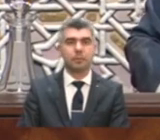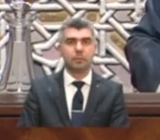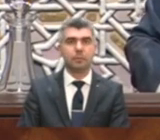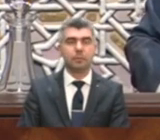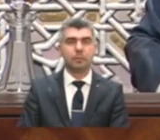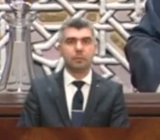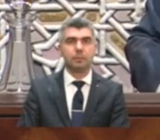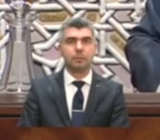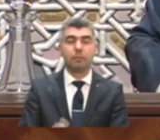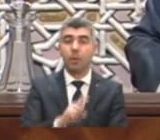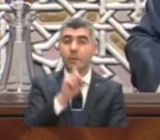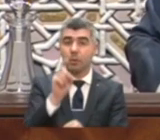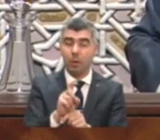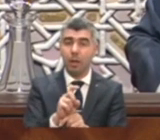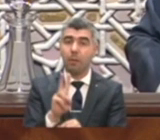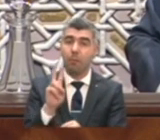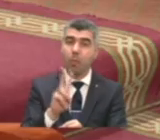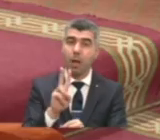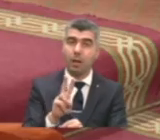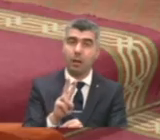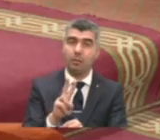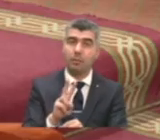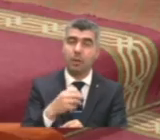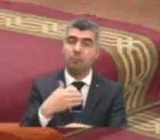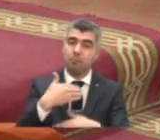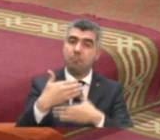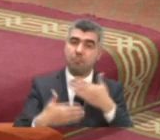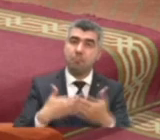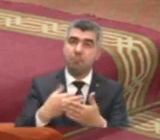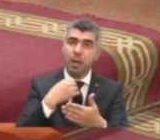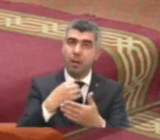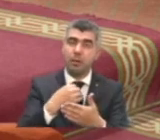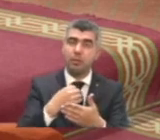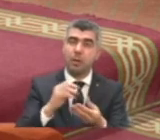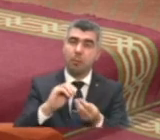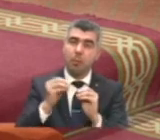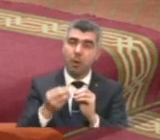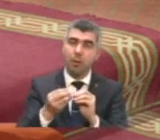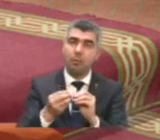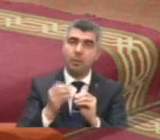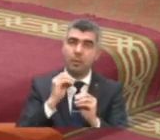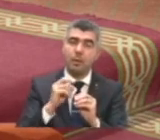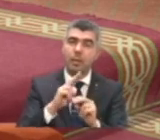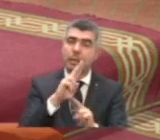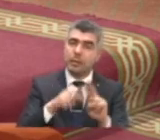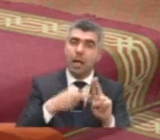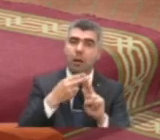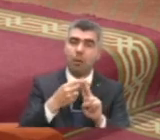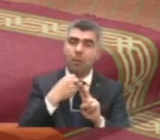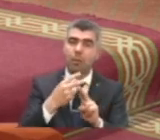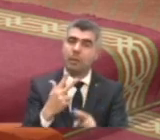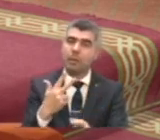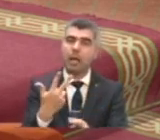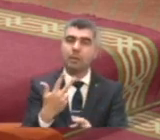هو السؤال ديال التقييم جاي لان هذا سؤال على المراكز استقبال اللي ماشي هما الاشكاليه ديال المخيمات اللي غنجاوب عليها من بعد لان كاين ثلاثه